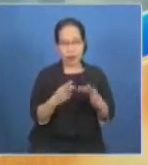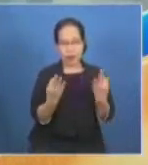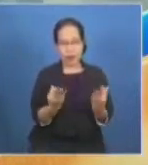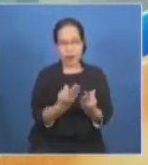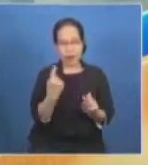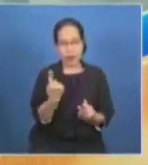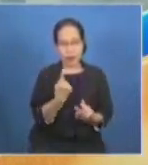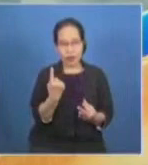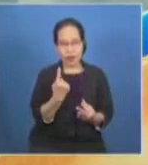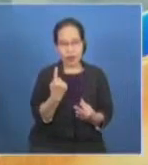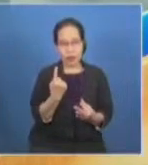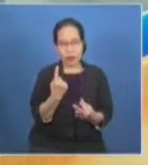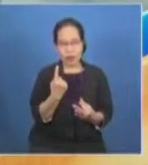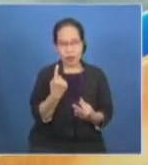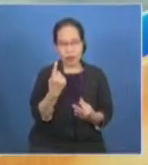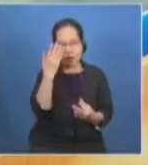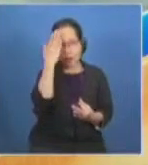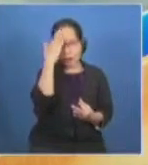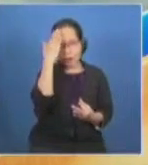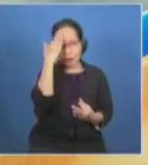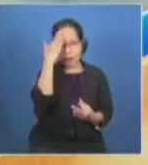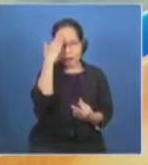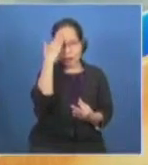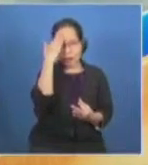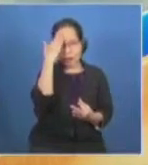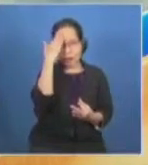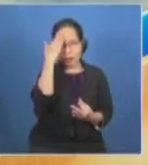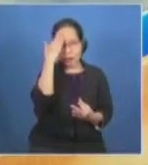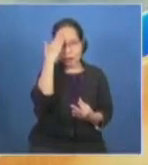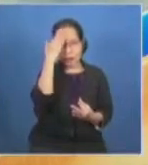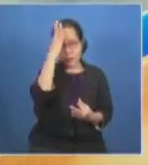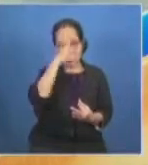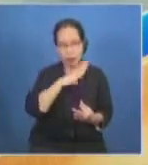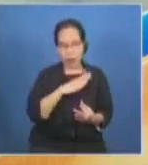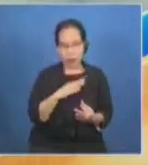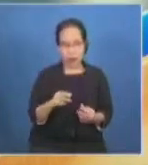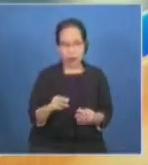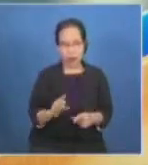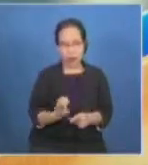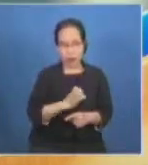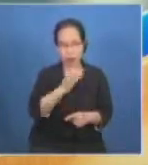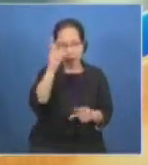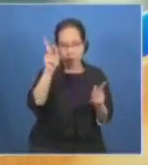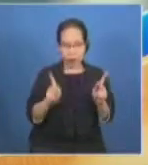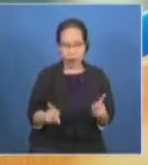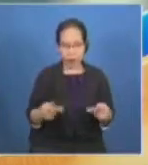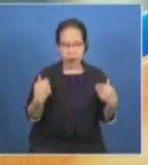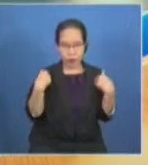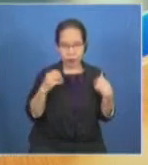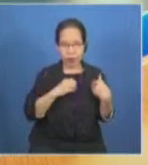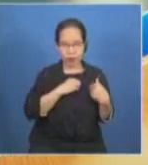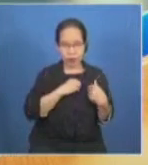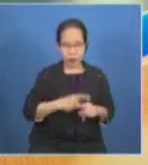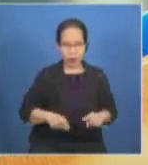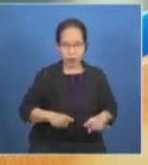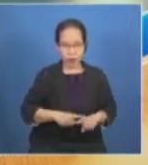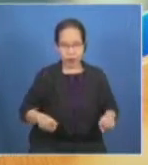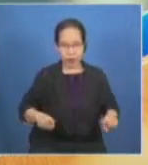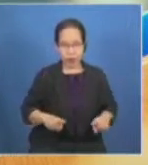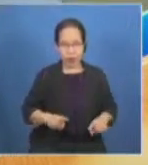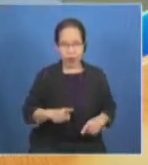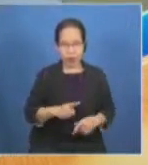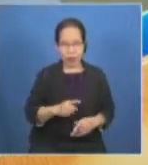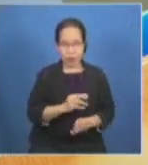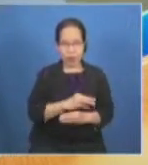pre? You know, man, bawat tao, every person has his own definition of what makes him